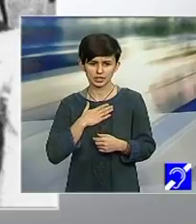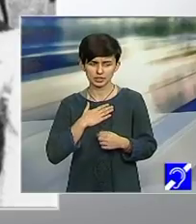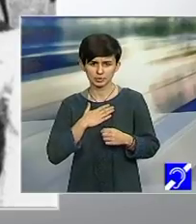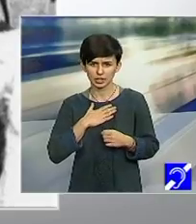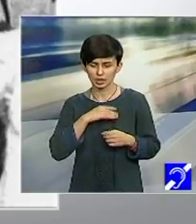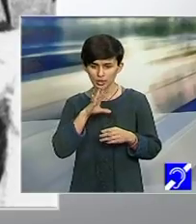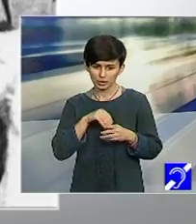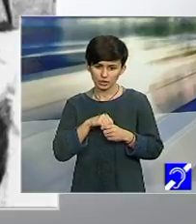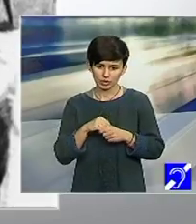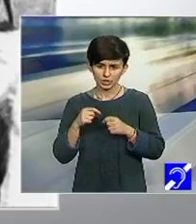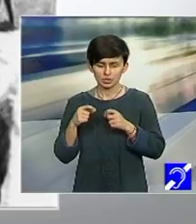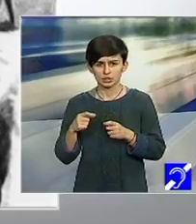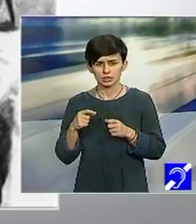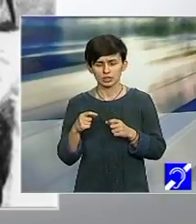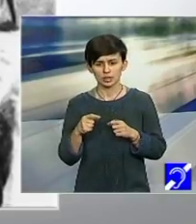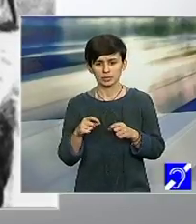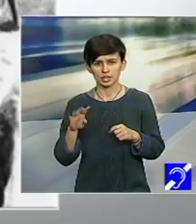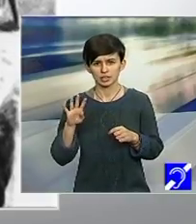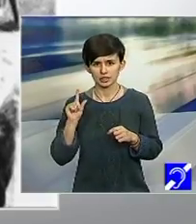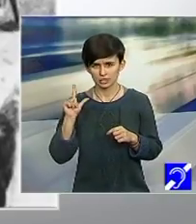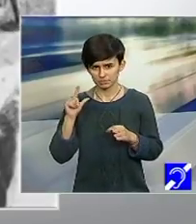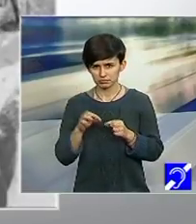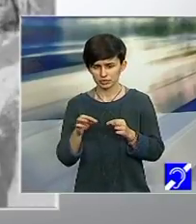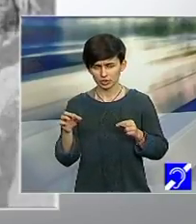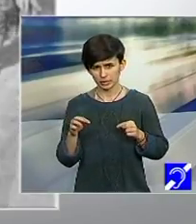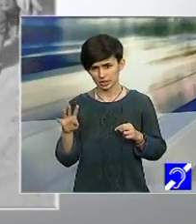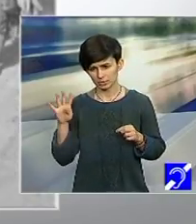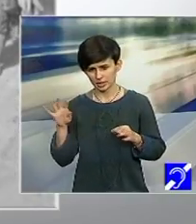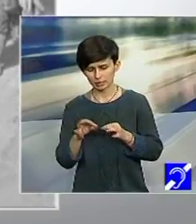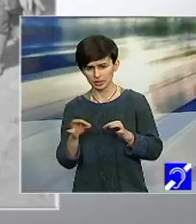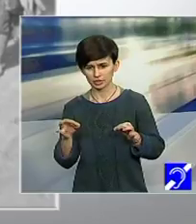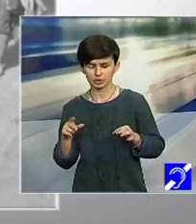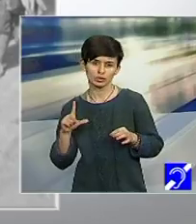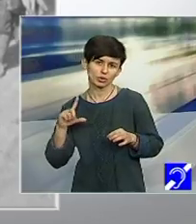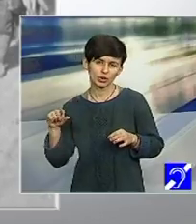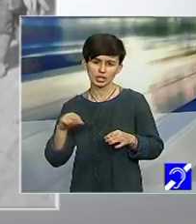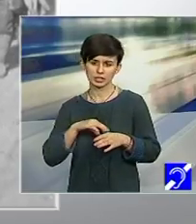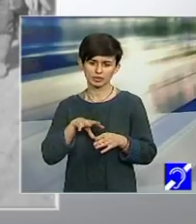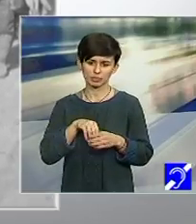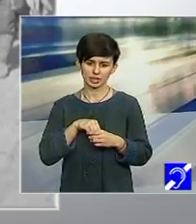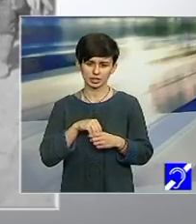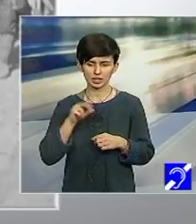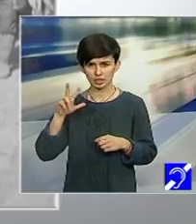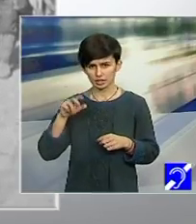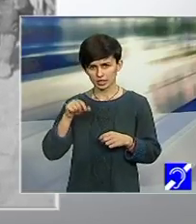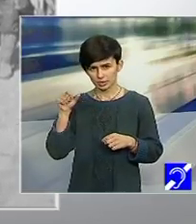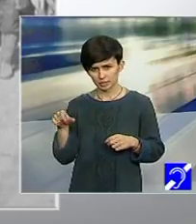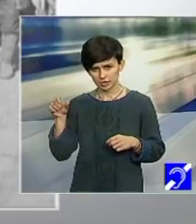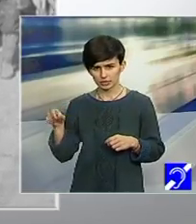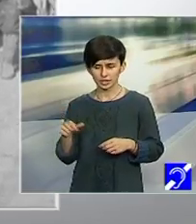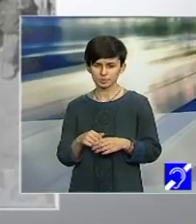într-o cameră de 2x4 cu încă o familie de 3 persoane. Mama